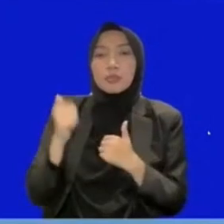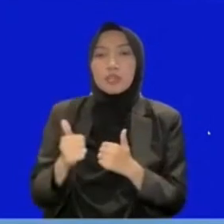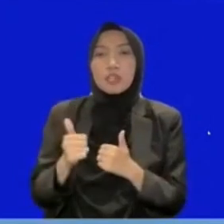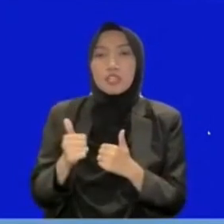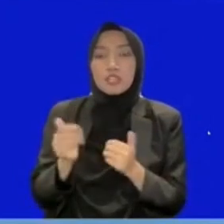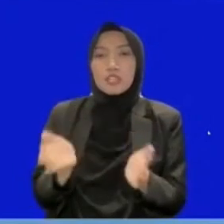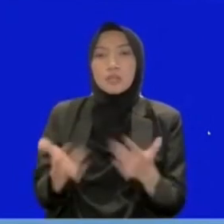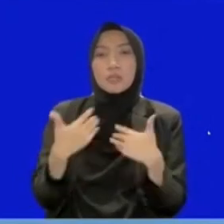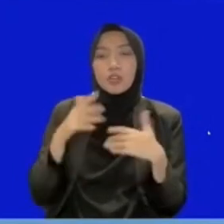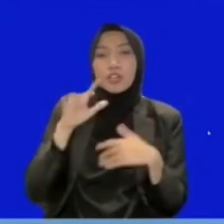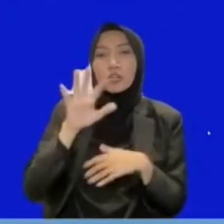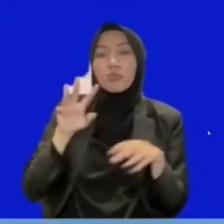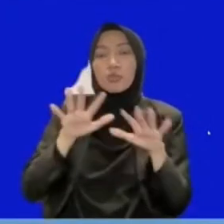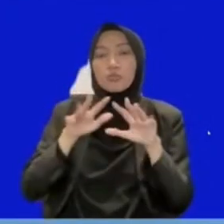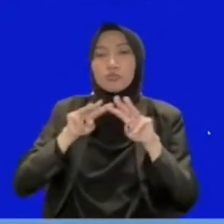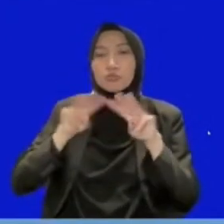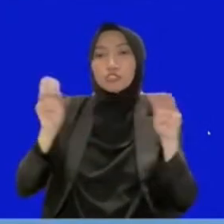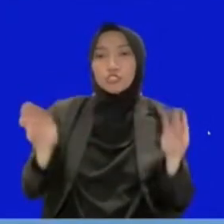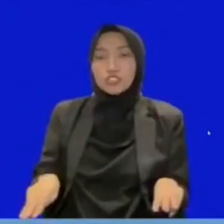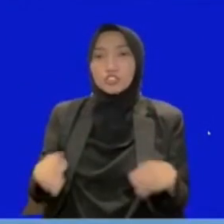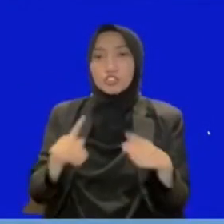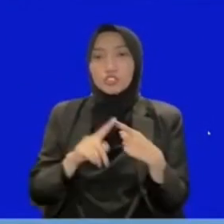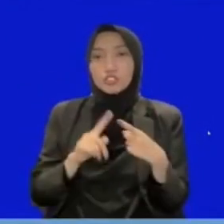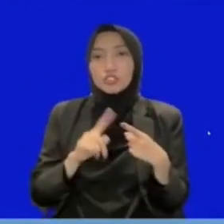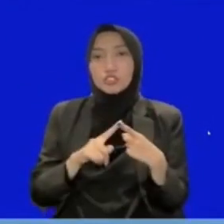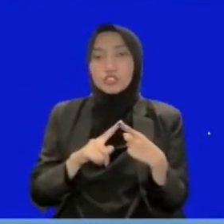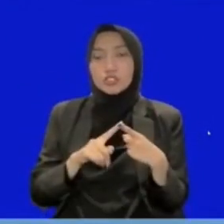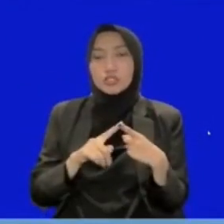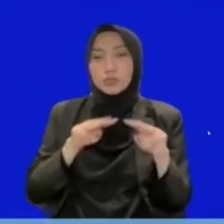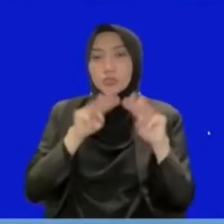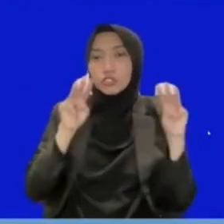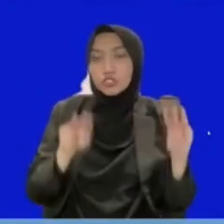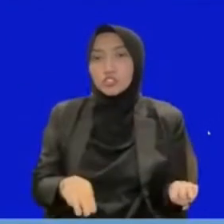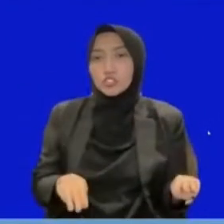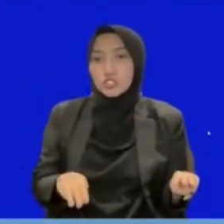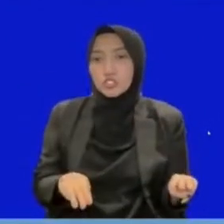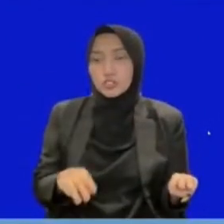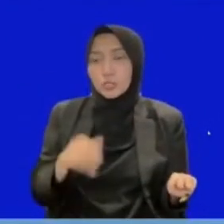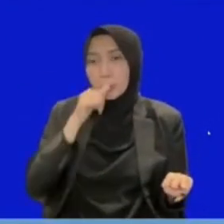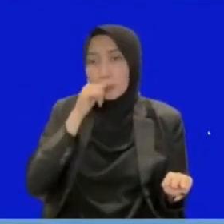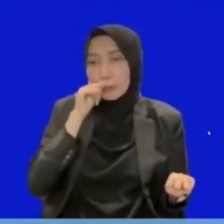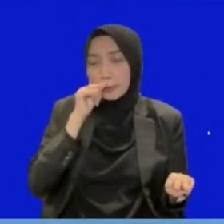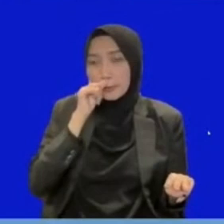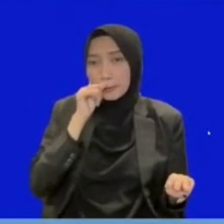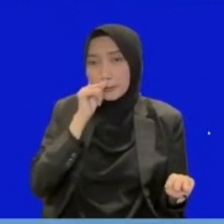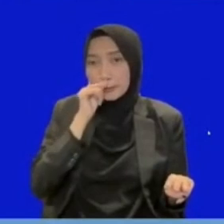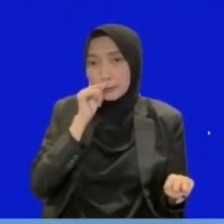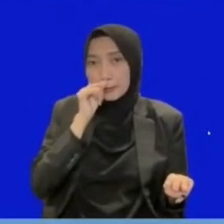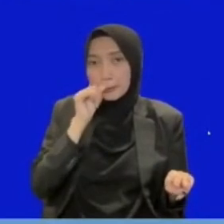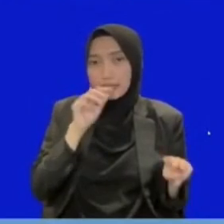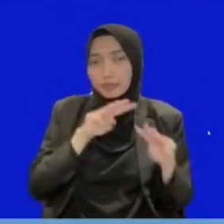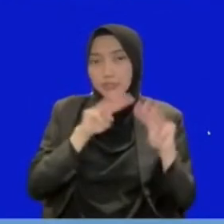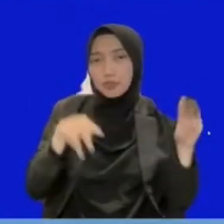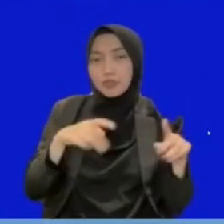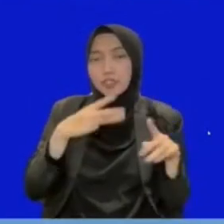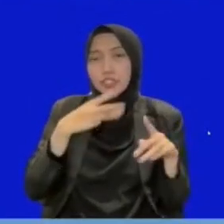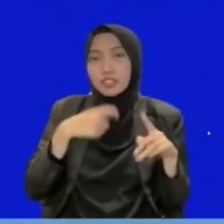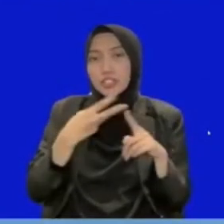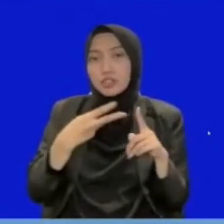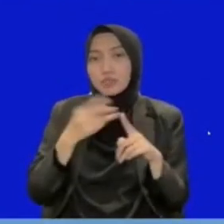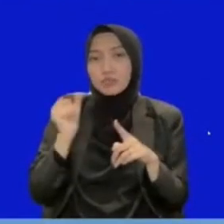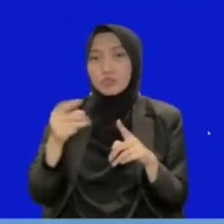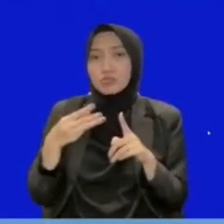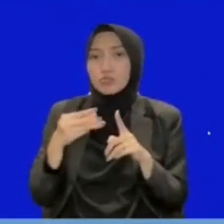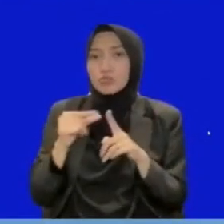museum tersebut. Ada Museum Ngebung, mungkin Bapak Ibu silahkan browsing ya, bisa. Museum Ngebung, Museum